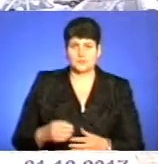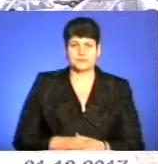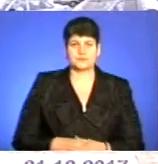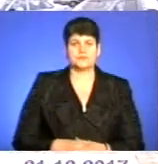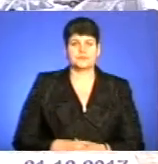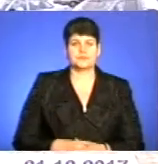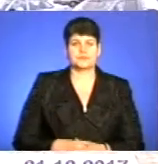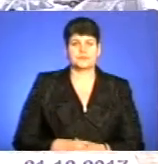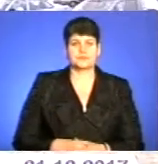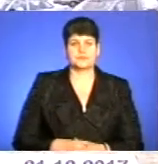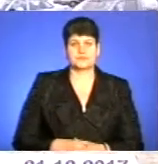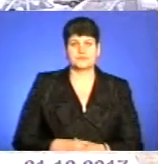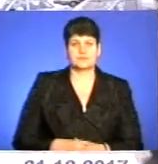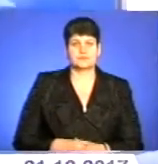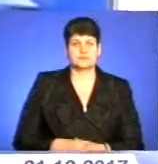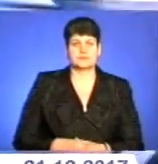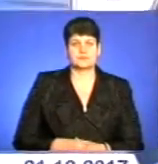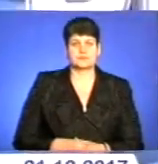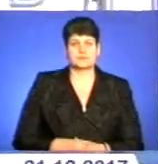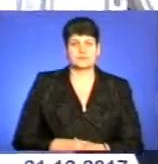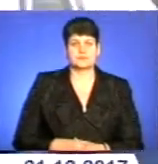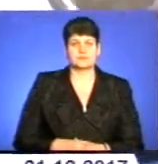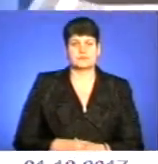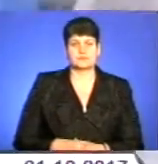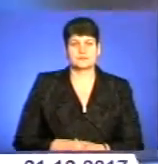Шова, Василь Панчук, Вісті ТТБ.